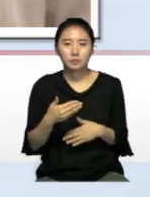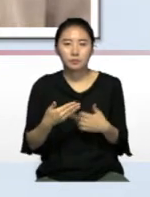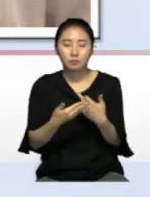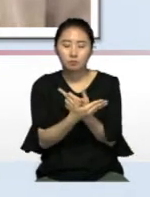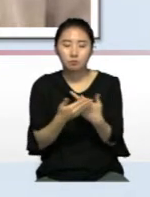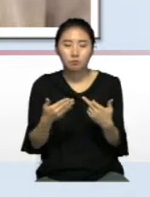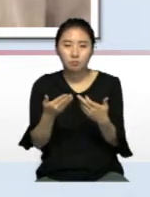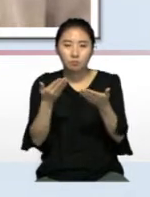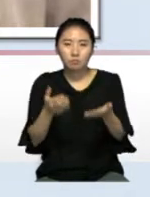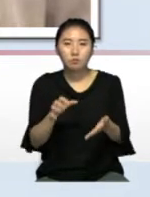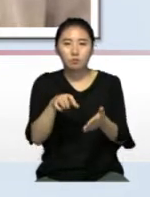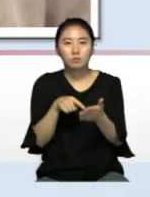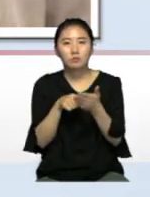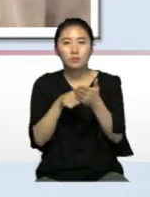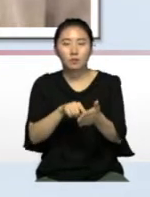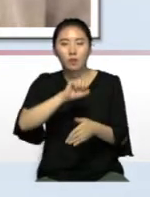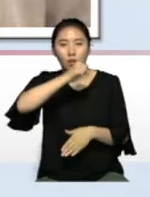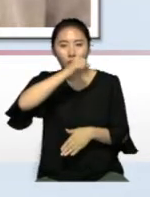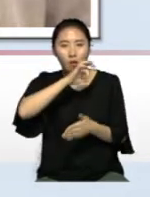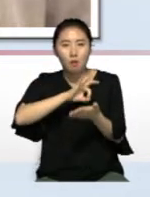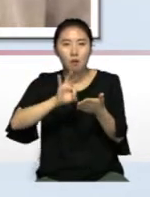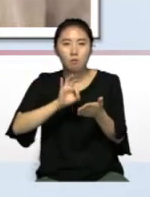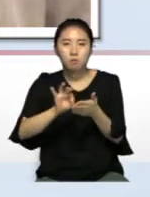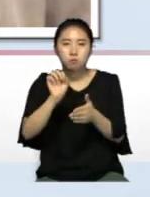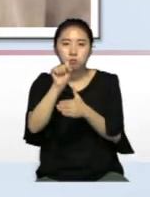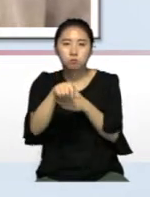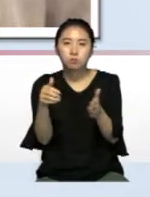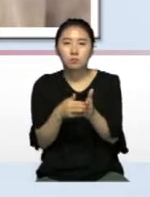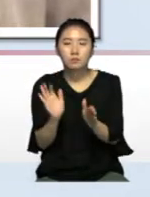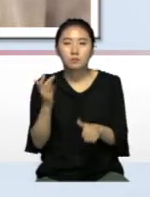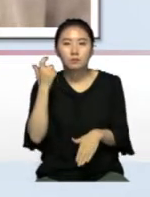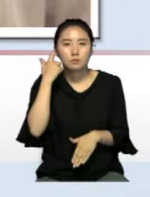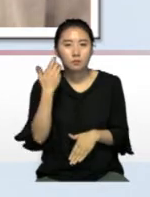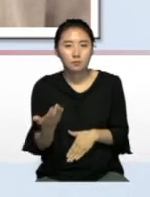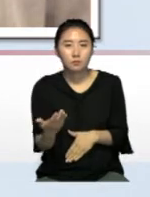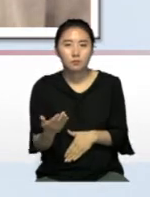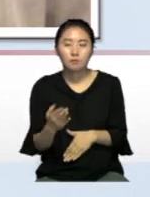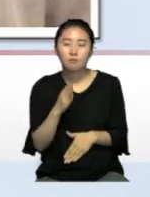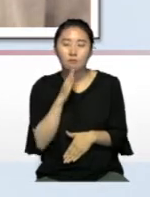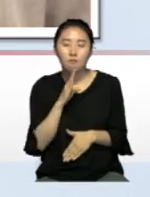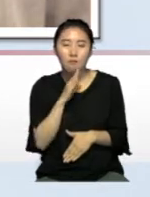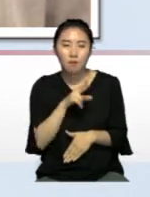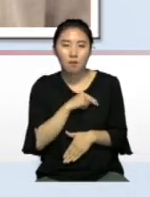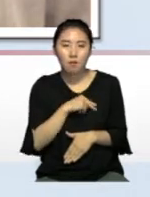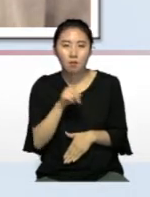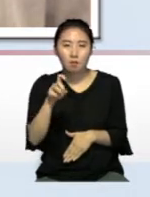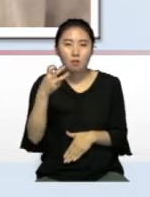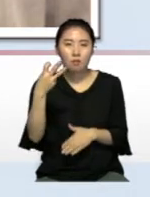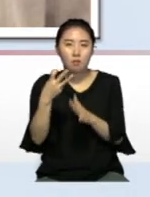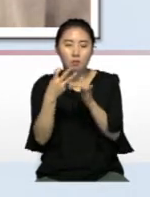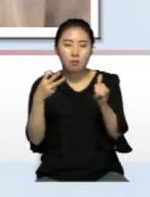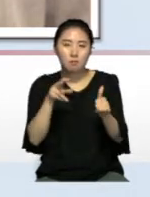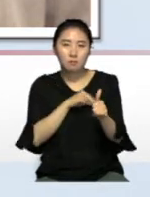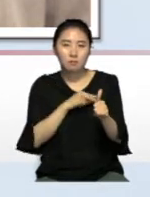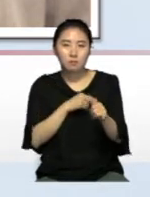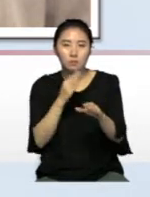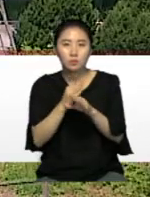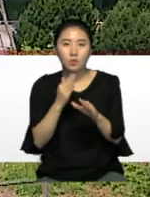제주휴양소 추진을 위한 기금안이 의회 본회의를 통과했다고요? 네, 그렇습니다. 의장 포함 13명 구의원